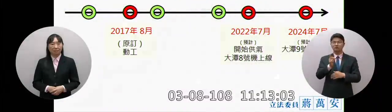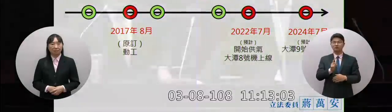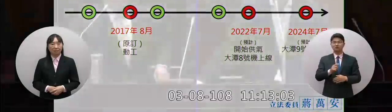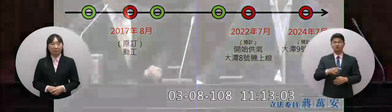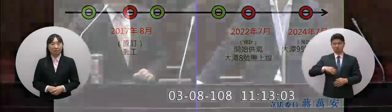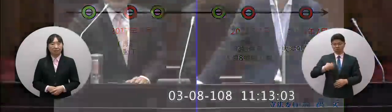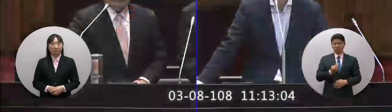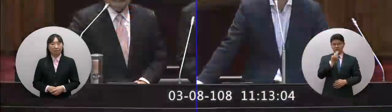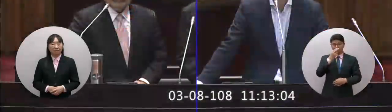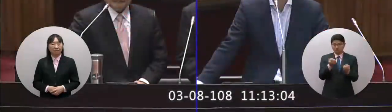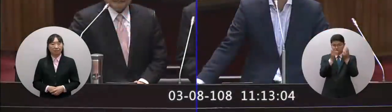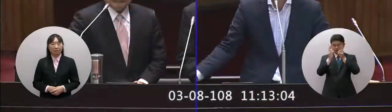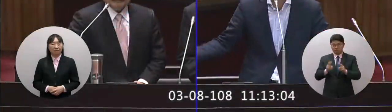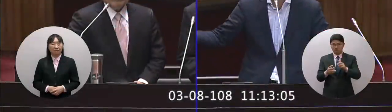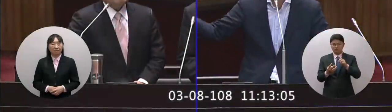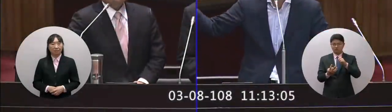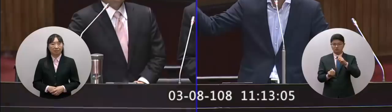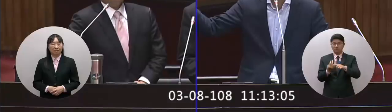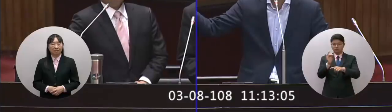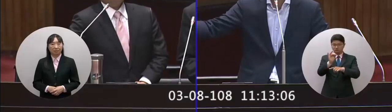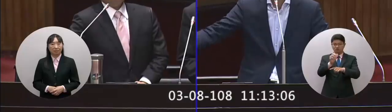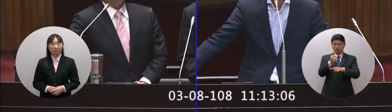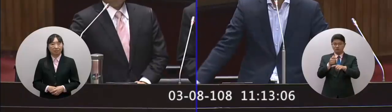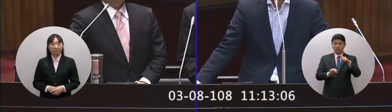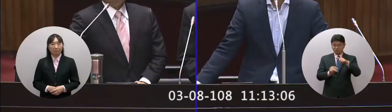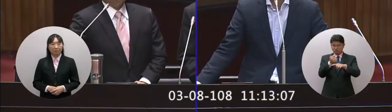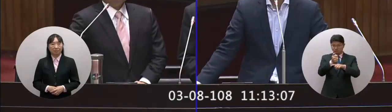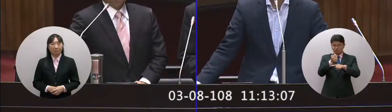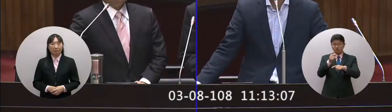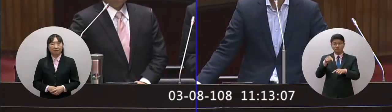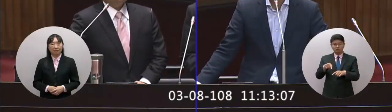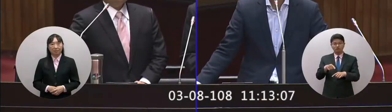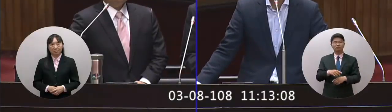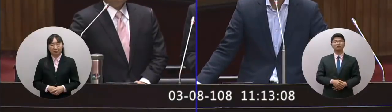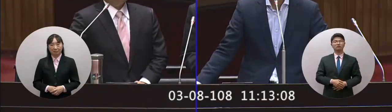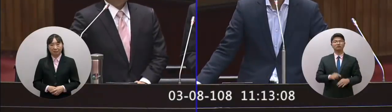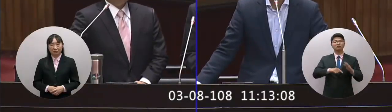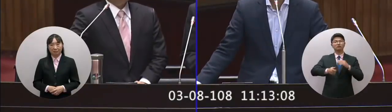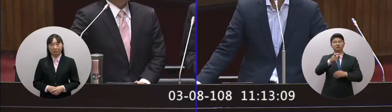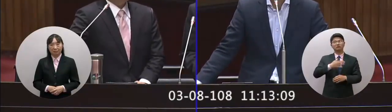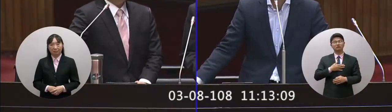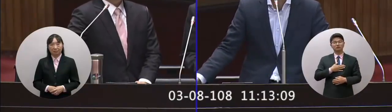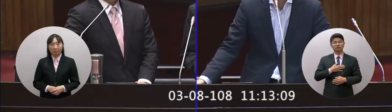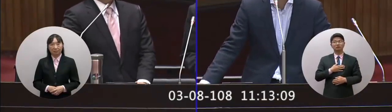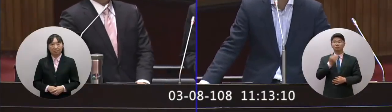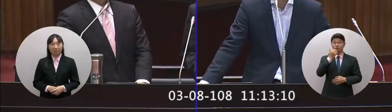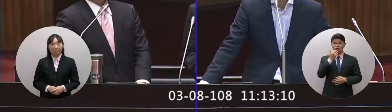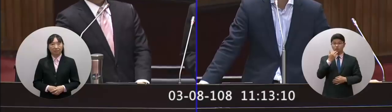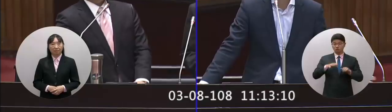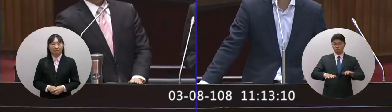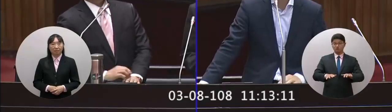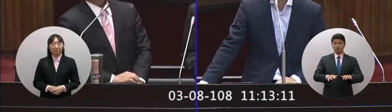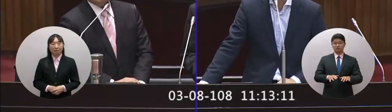于天然气发电的配比要增加到50%，那院长您知不知道，增加到50%，现在